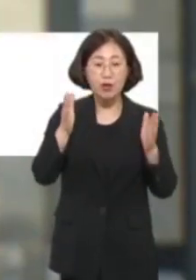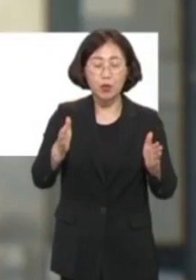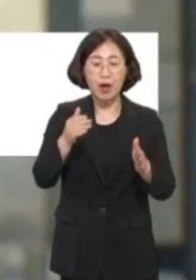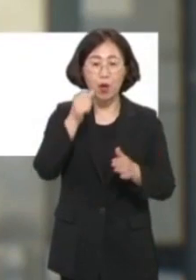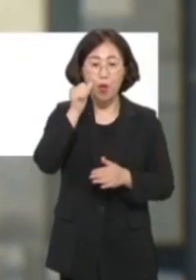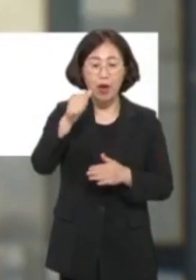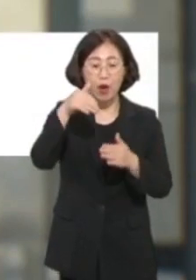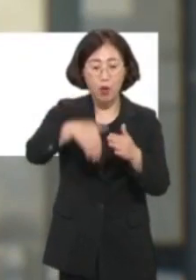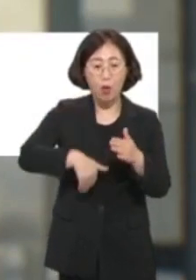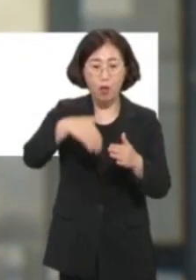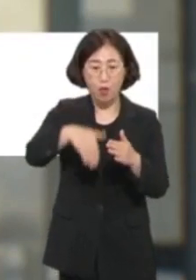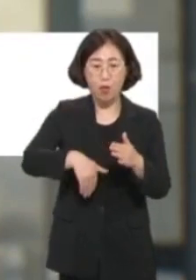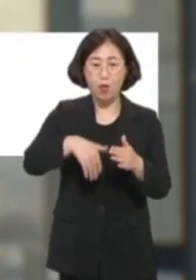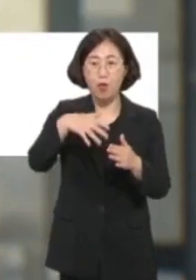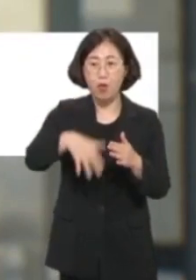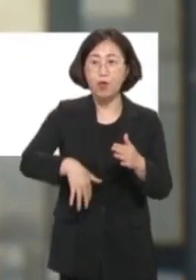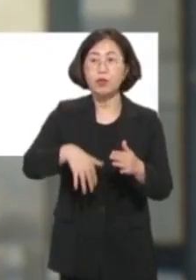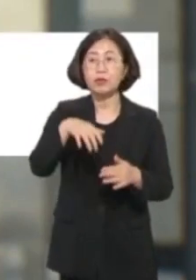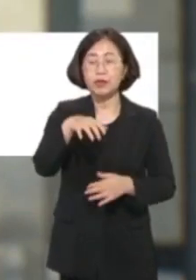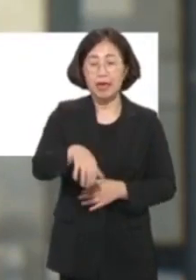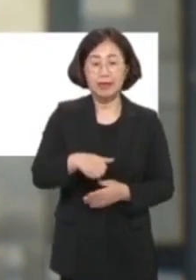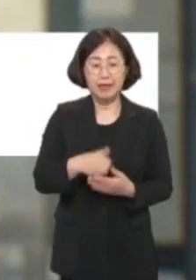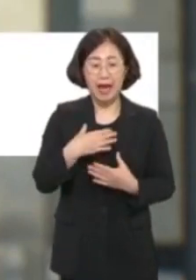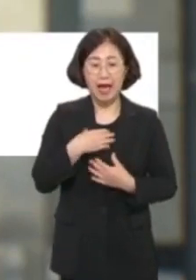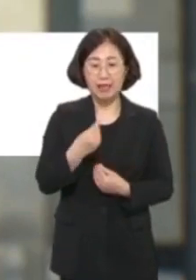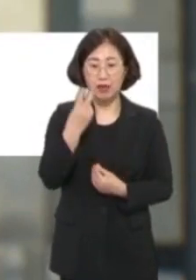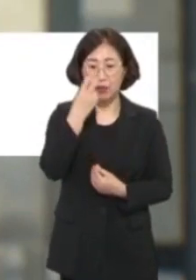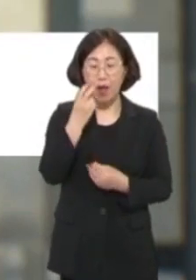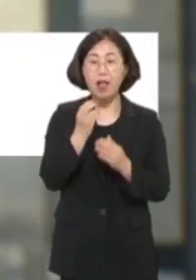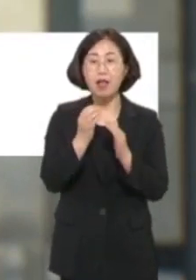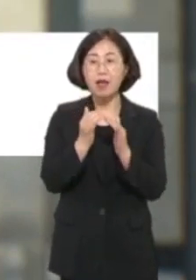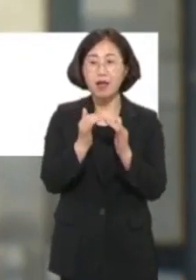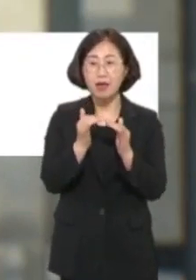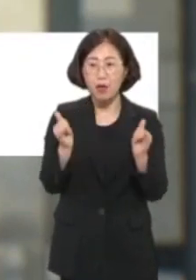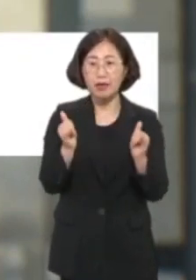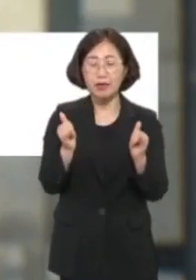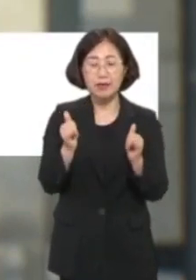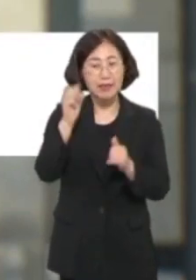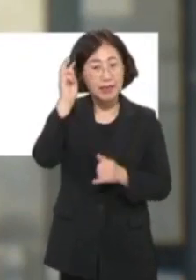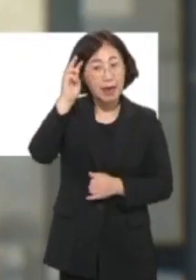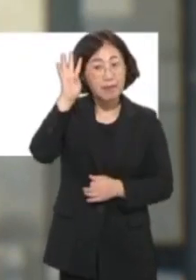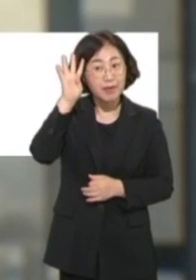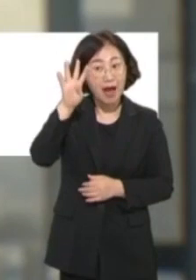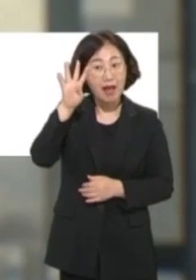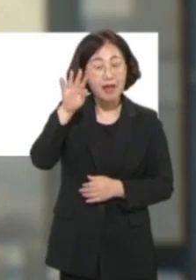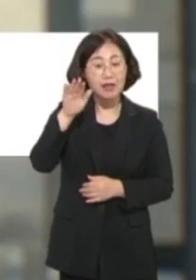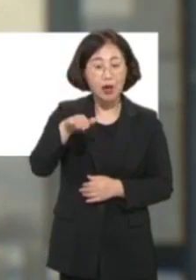5개월짜리 공사나 모든 것들이 실상적으로 안전 유도원을 한 3-4일 정도